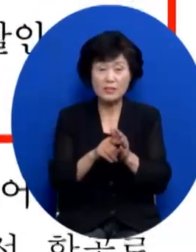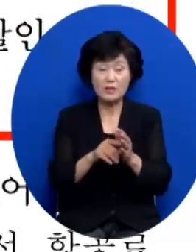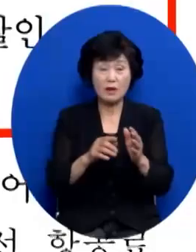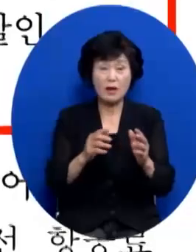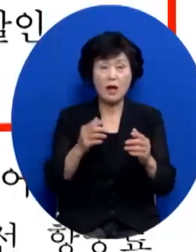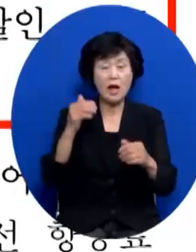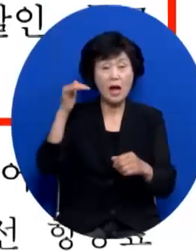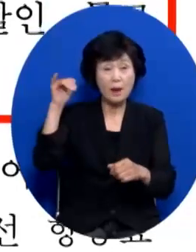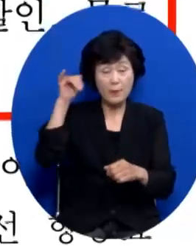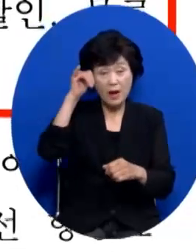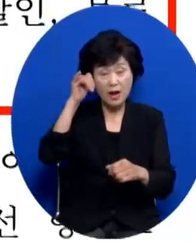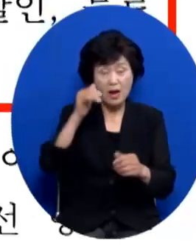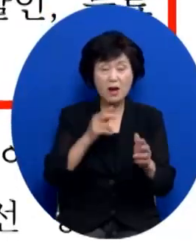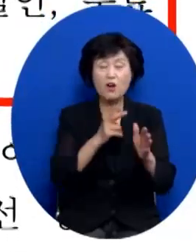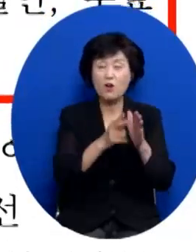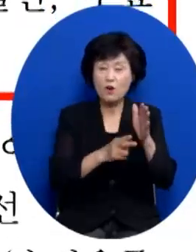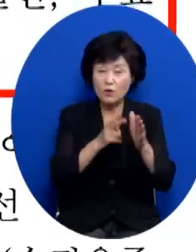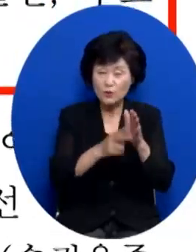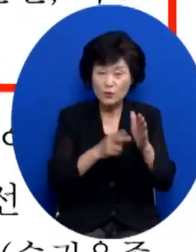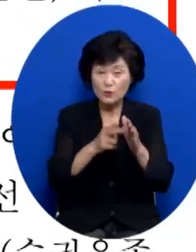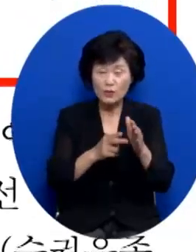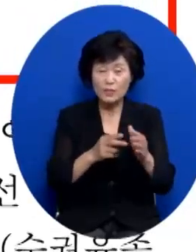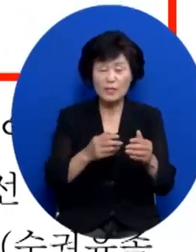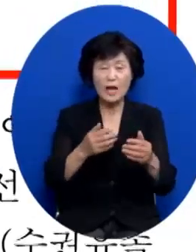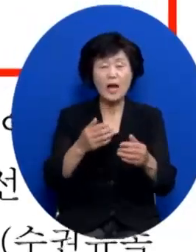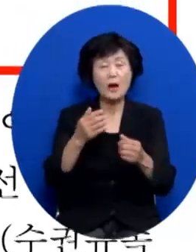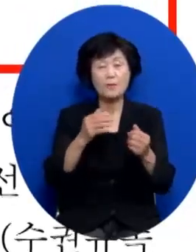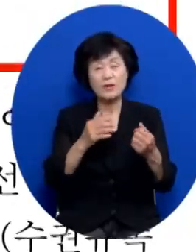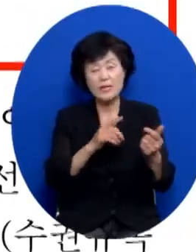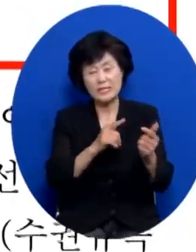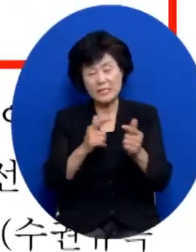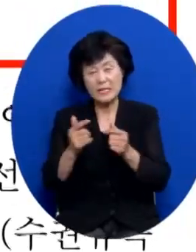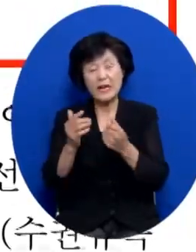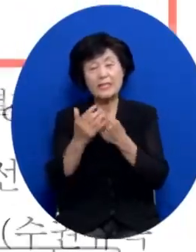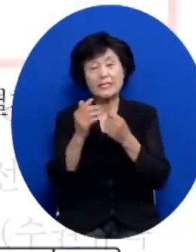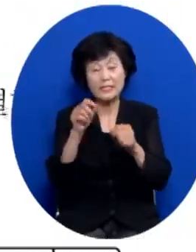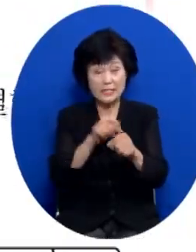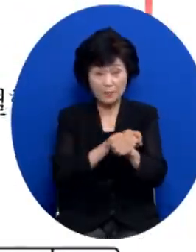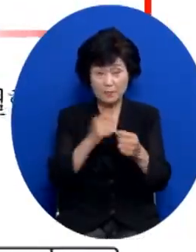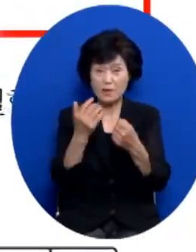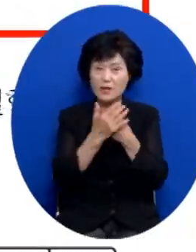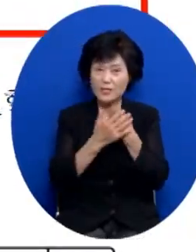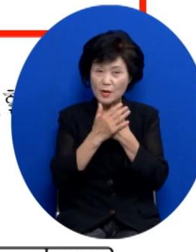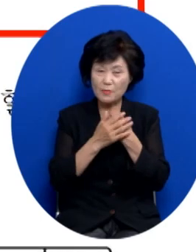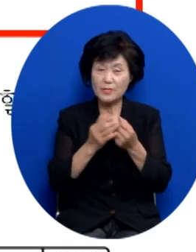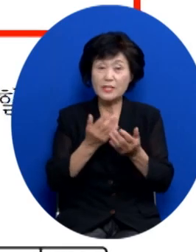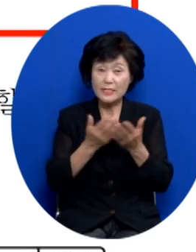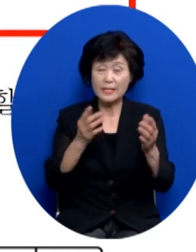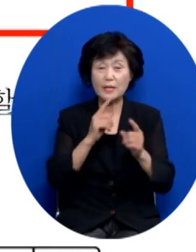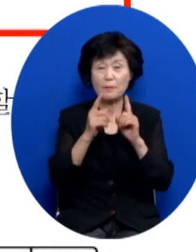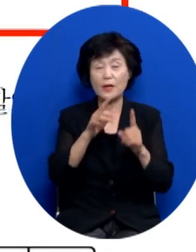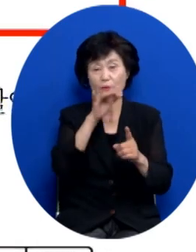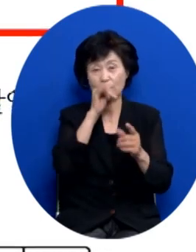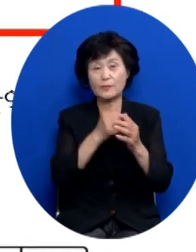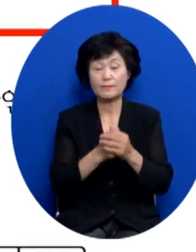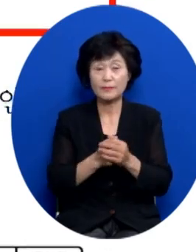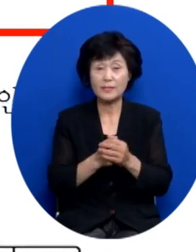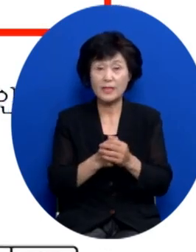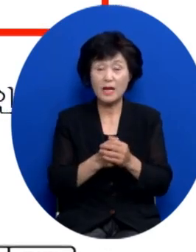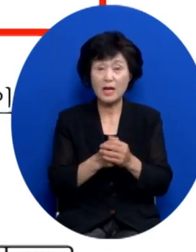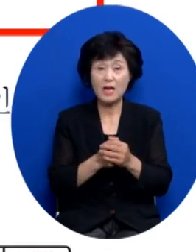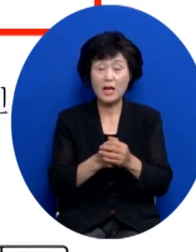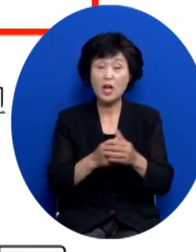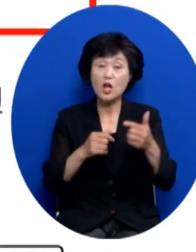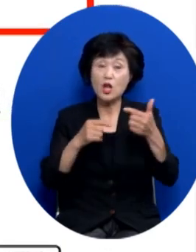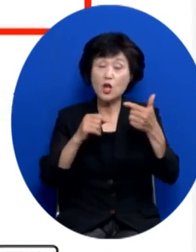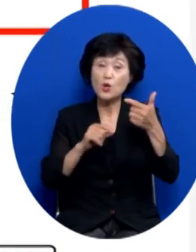운임, 무료 택배 서비스 등 다양한 혜택을 지원한다고 밝혔습니다. 국가보훈처 박민식 처장은 호국보훈의